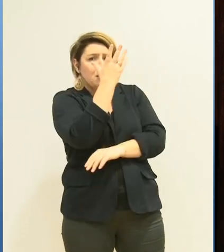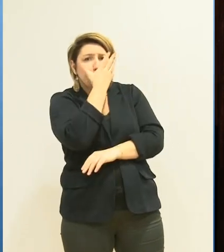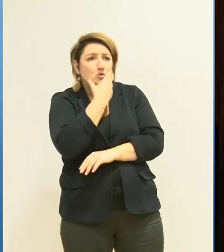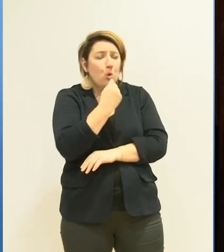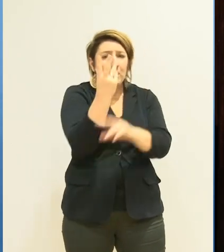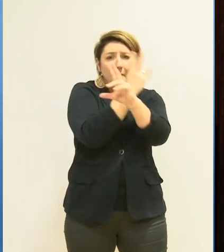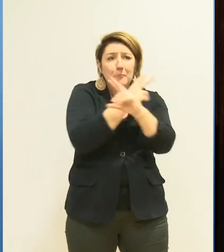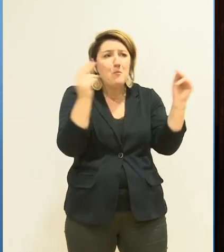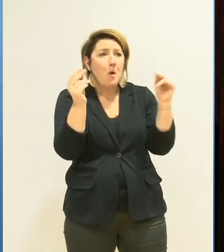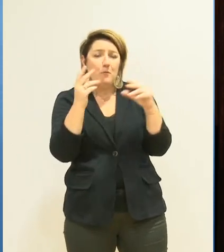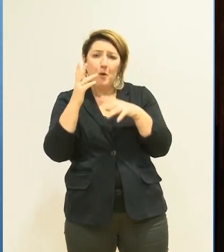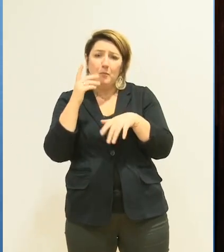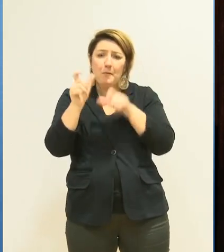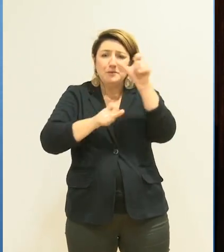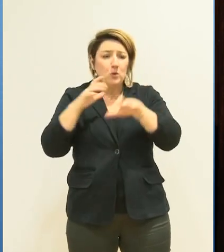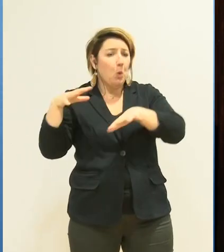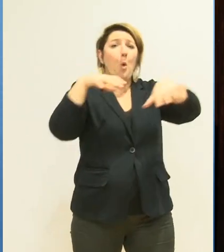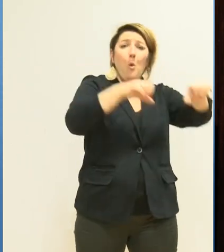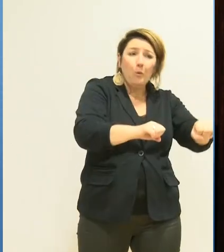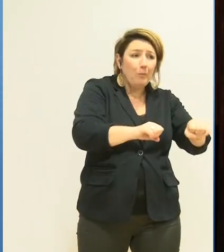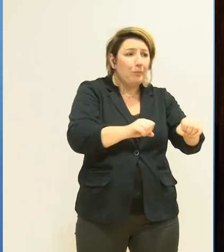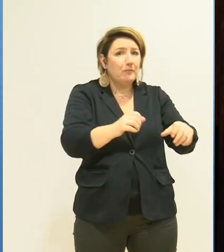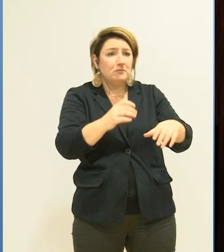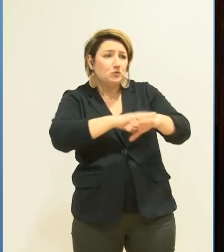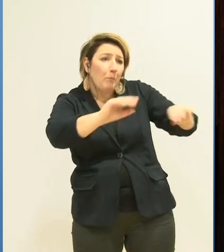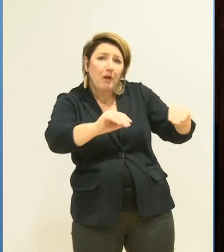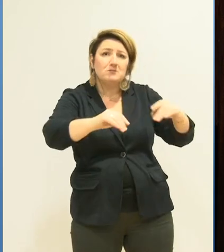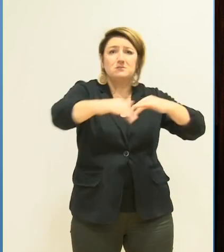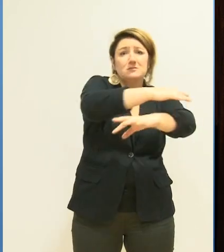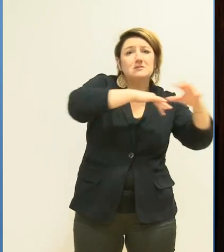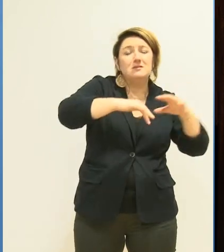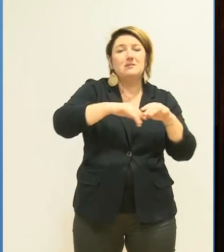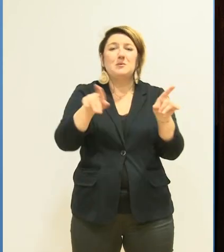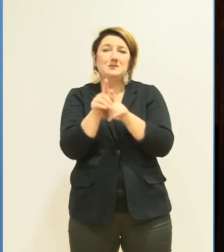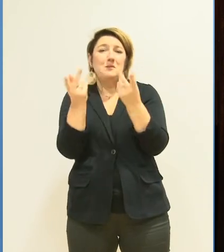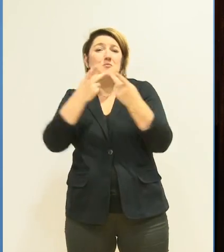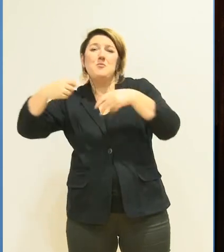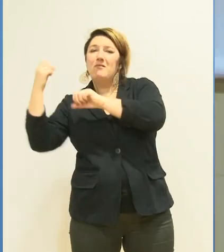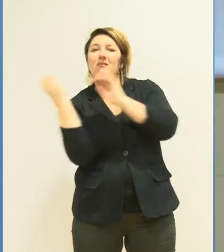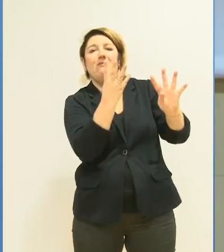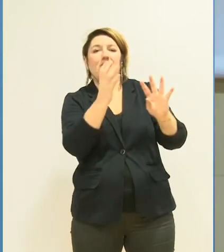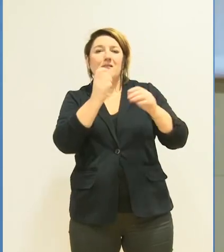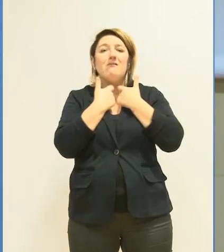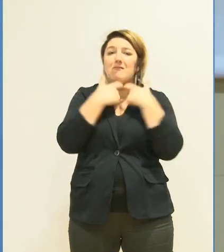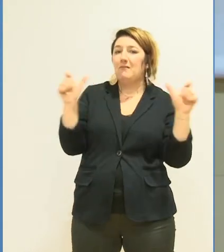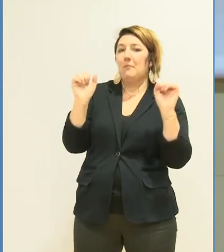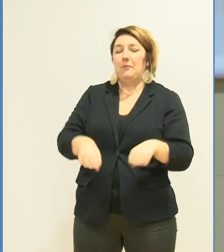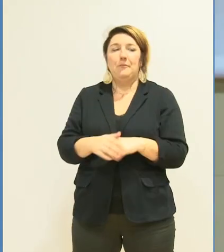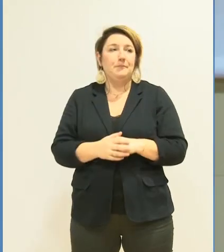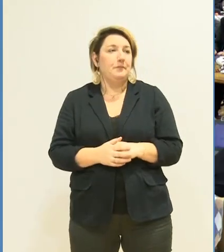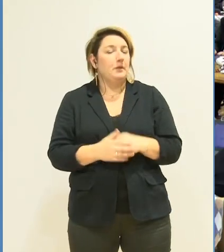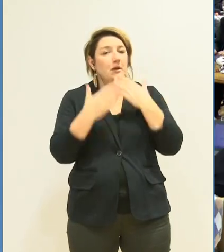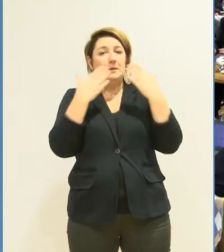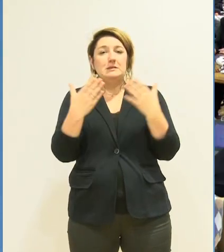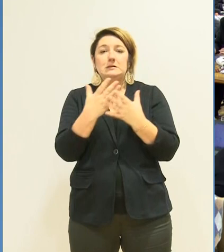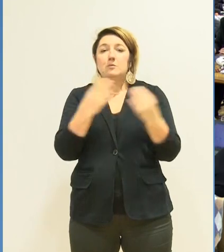nombre merci merci beaucoup madame angot bien merci madame